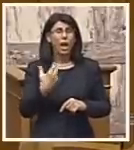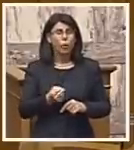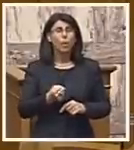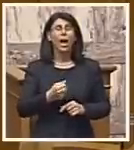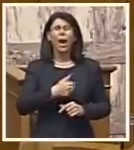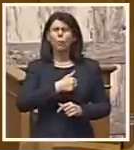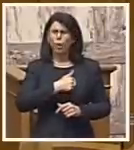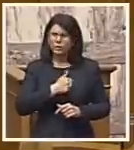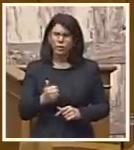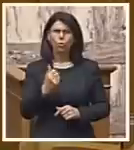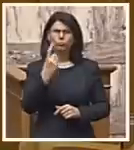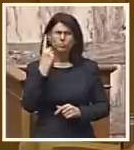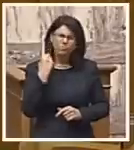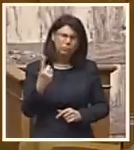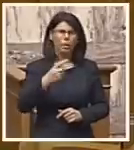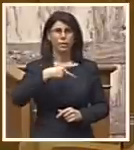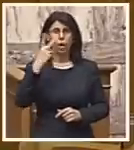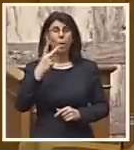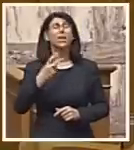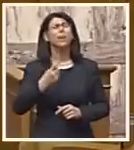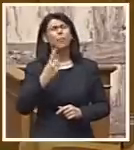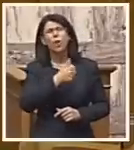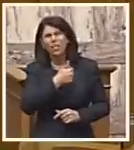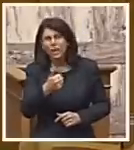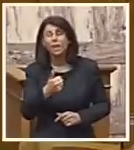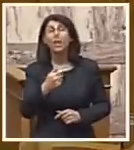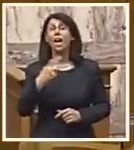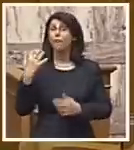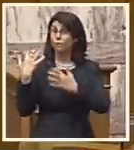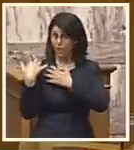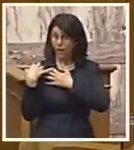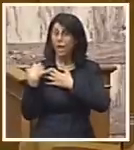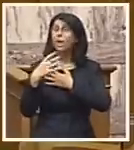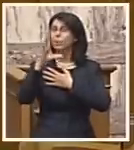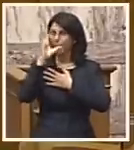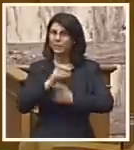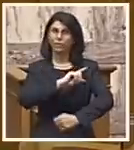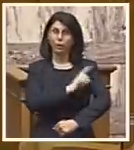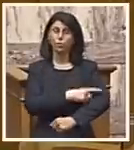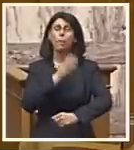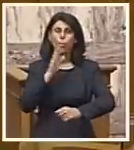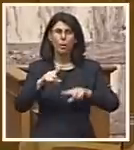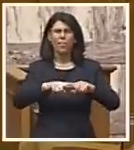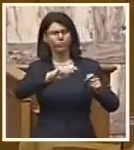δικαίωμα και την μοναδική ευθύνη και την πραγματική δυνατότητα να αλλάξουμε τον τόπο